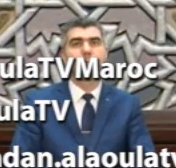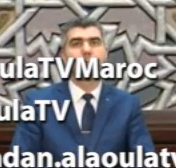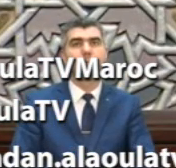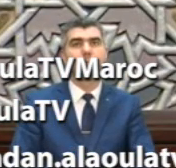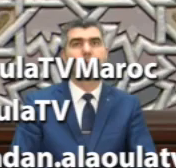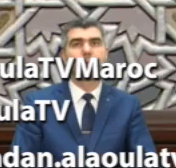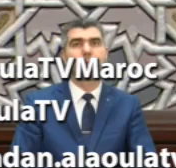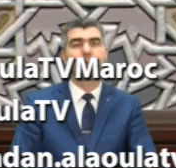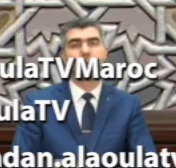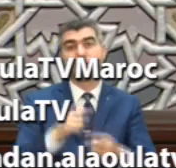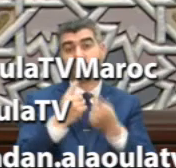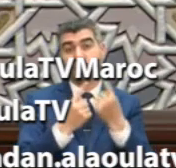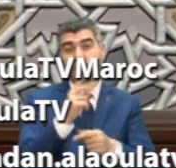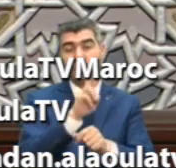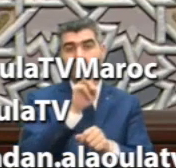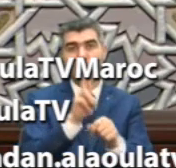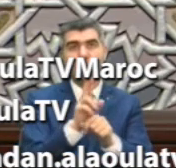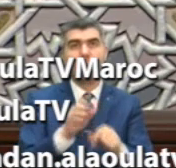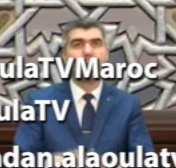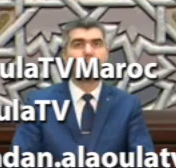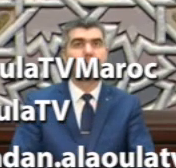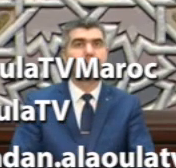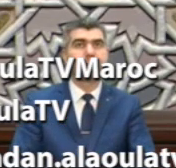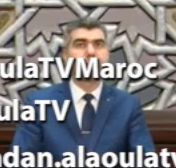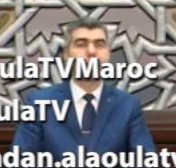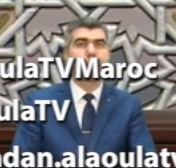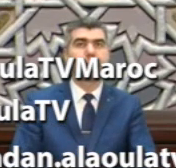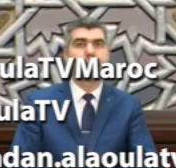شكرا. تعقيب اضافي حول الموضوع؟